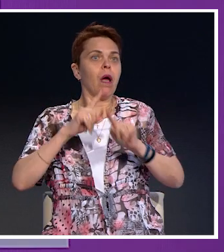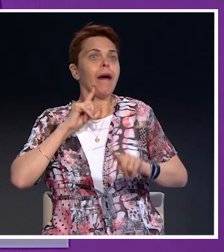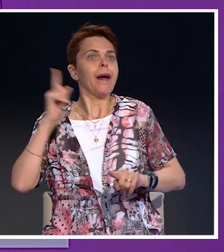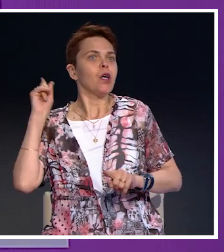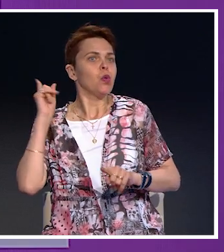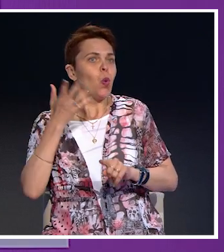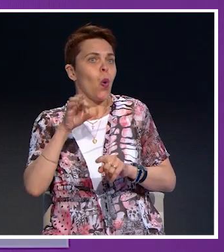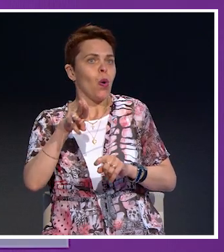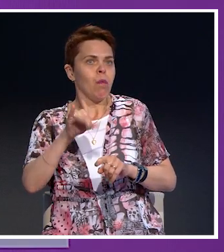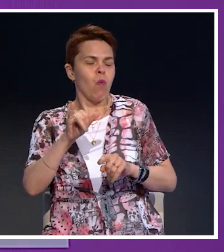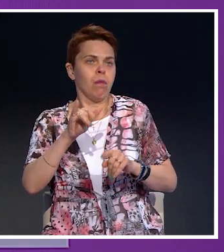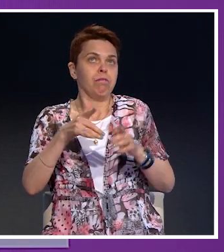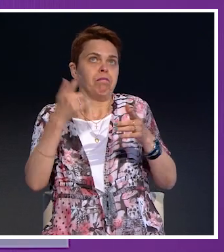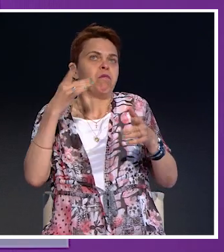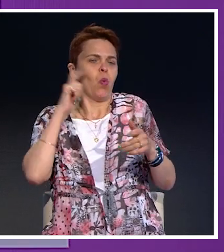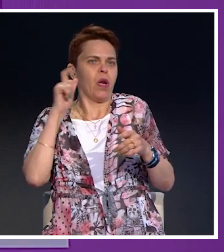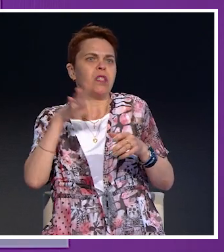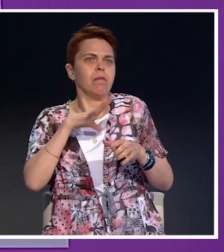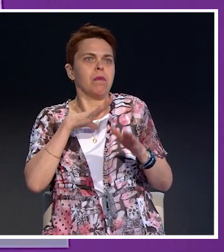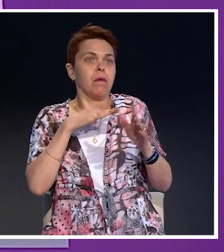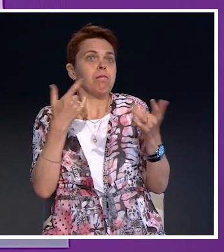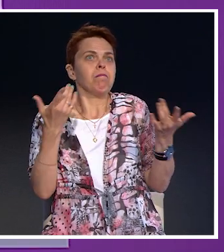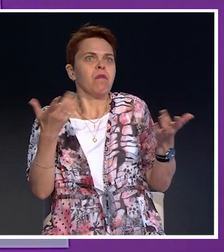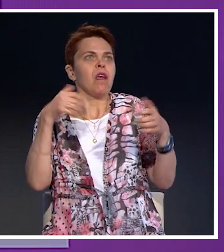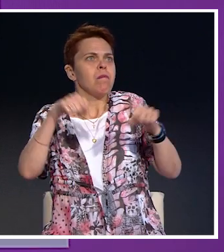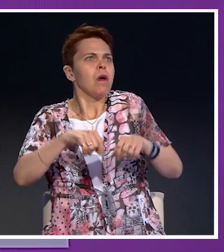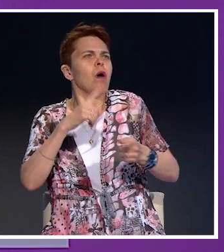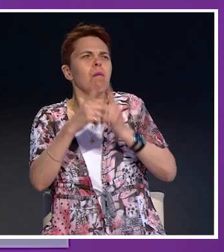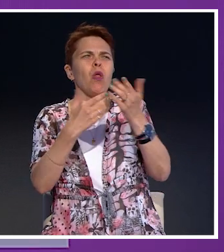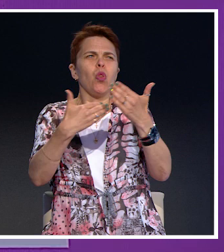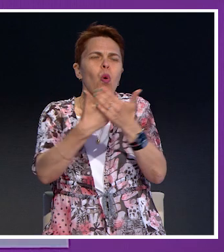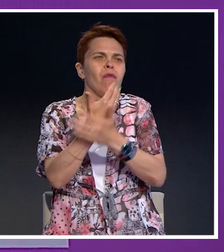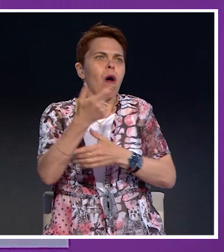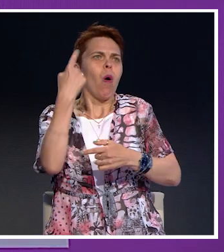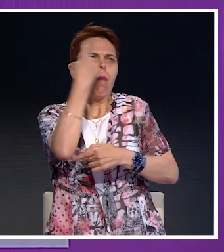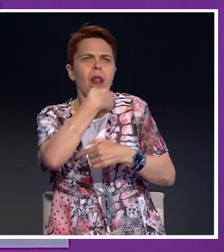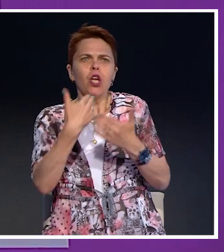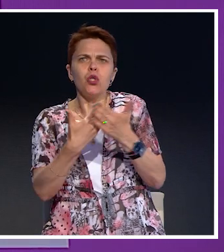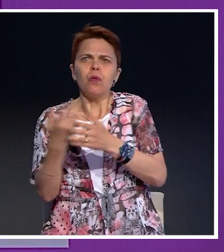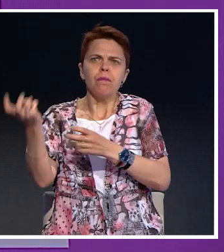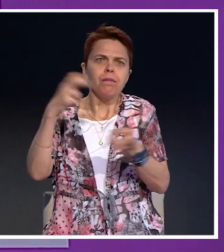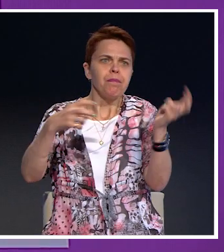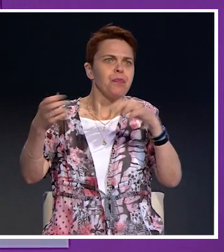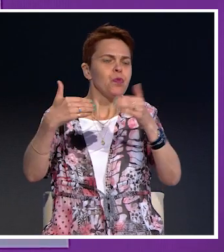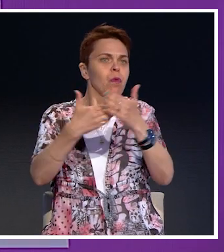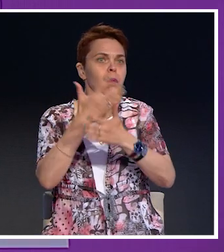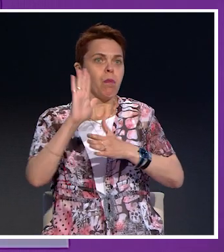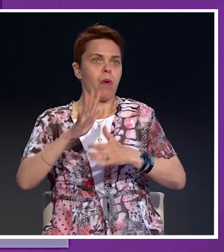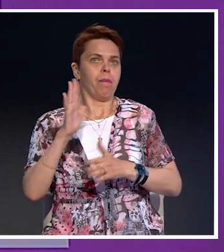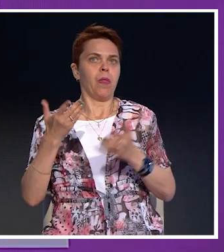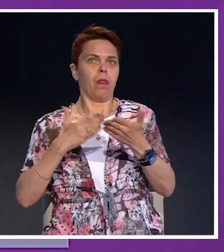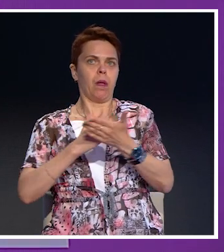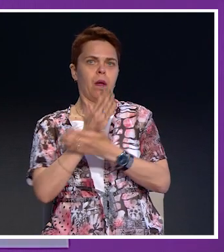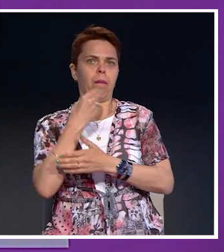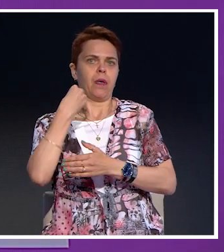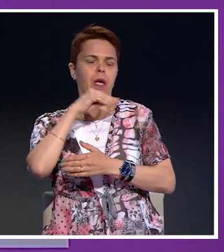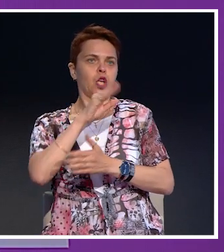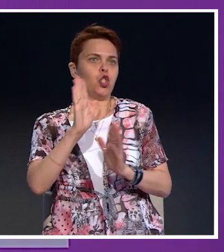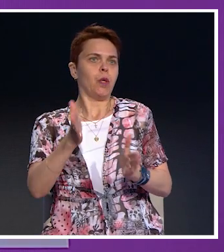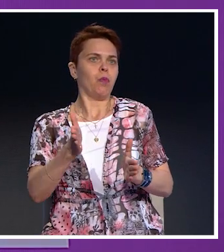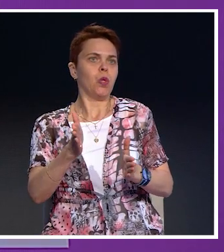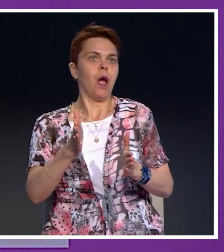тому українці сподівалися, що з оновленням влади, з приходом нових облич, настане нова якість